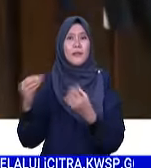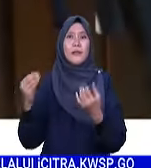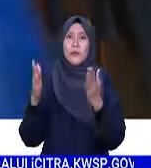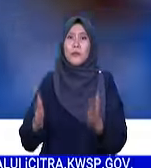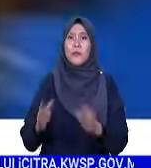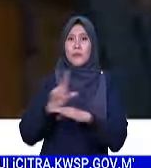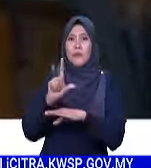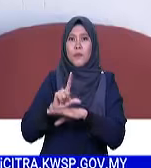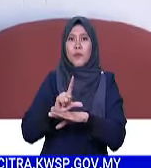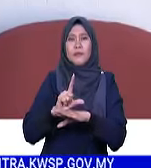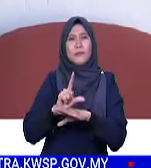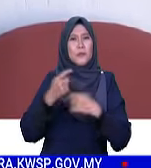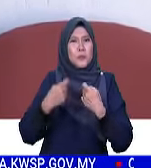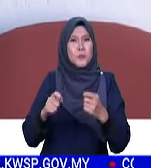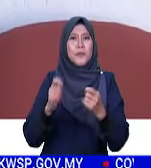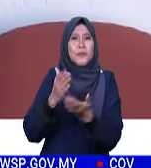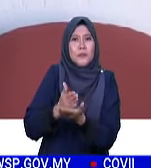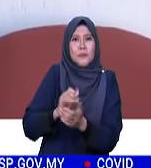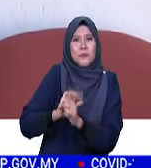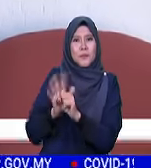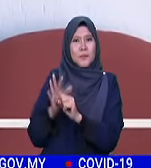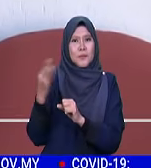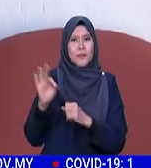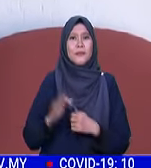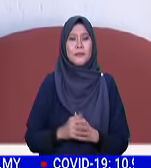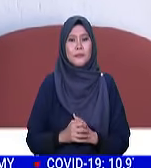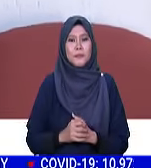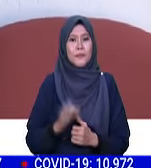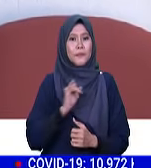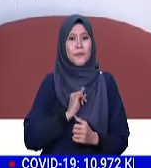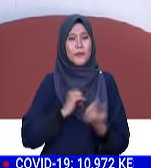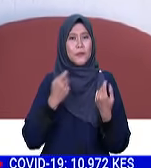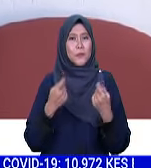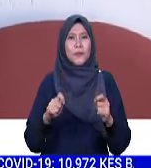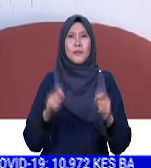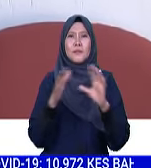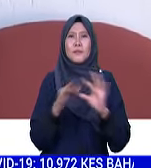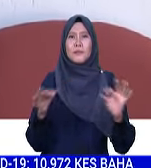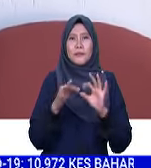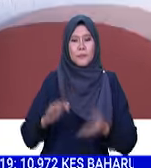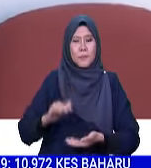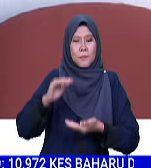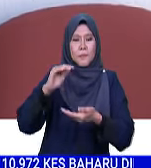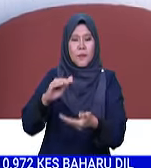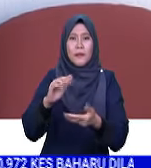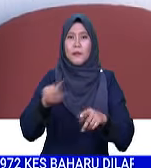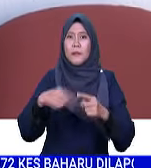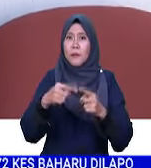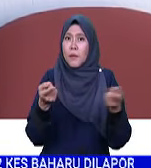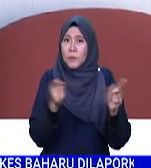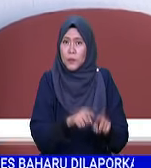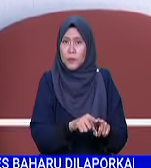memerangi COVID-19. Saya cuma menyampaikan cerita sebagaimana ia berlaku